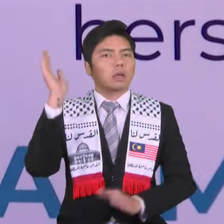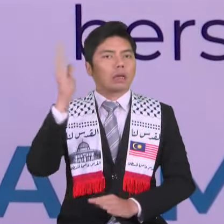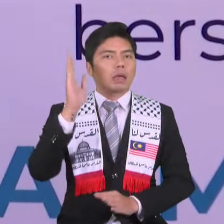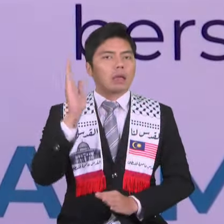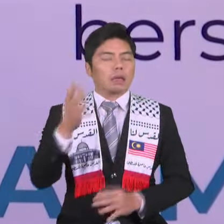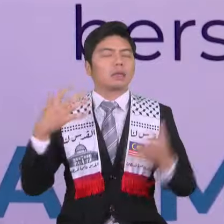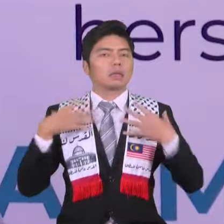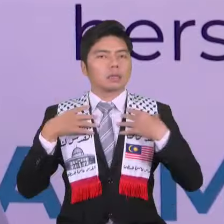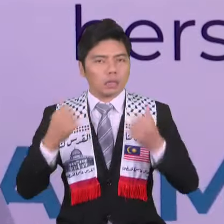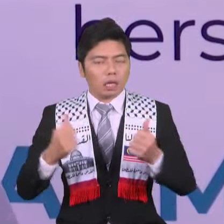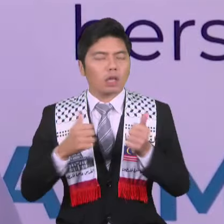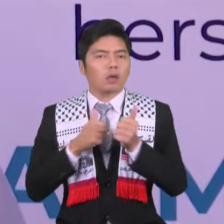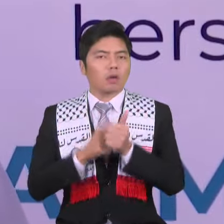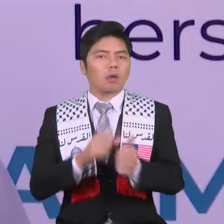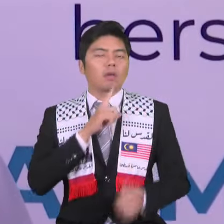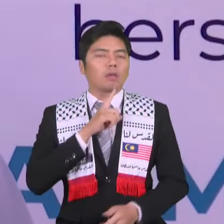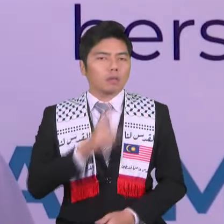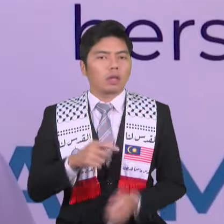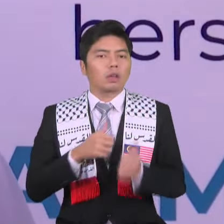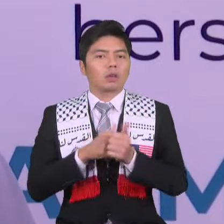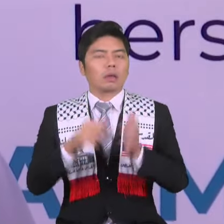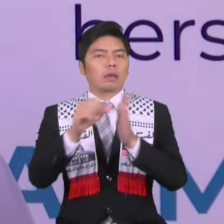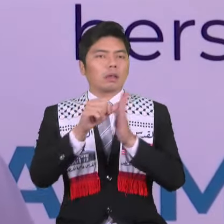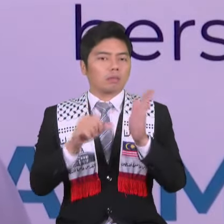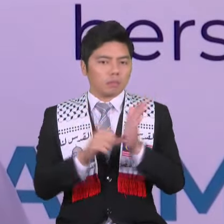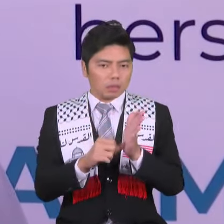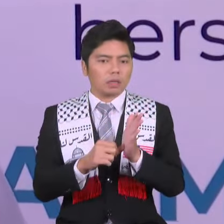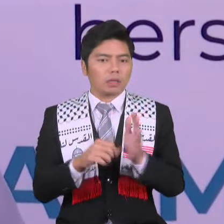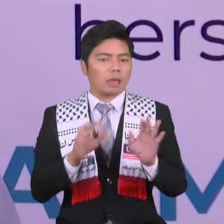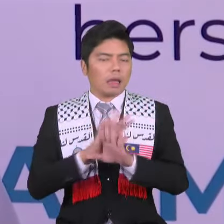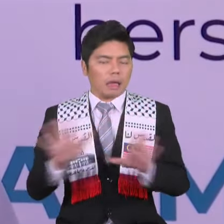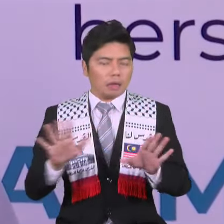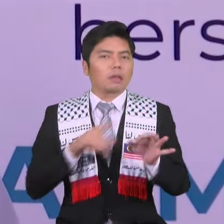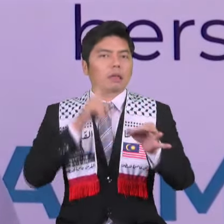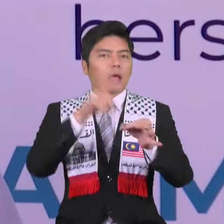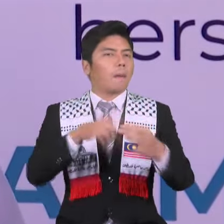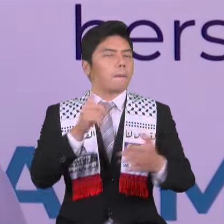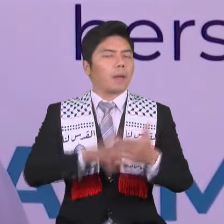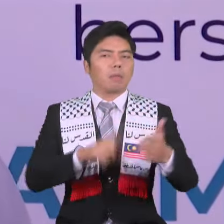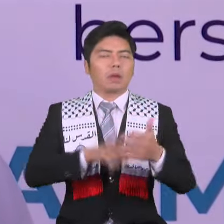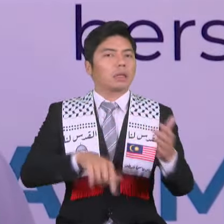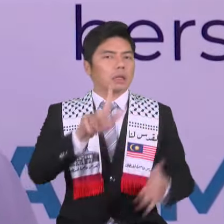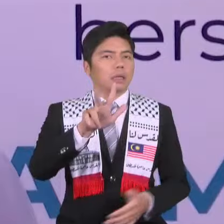fakta, elak daripada menyatakan perkara-perkara berkait dengan isu 3R.